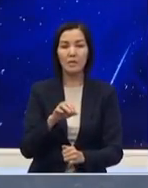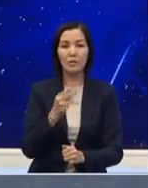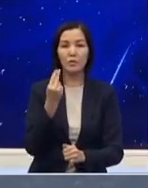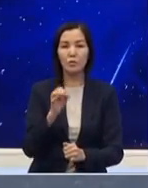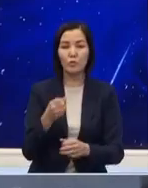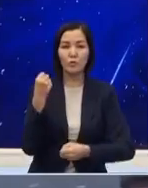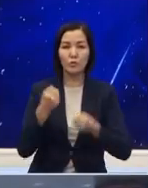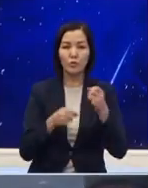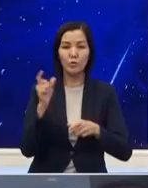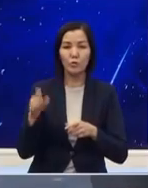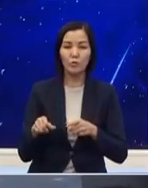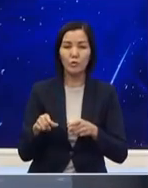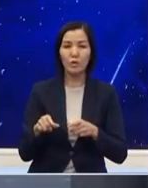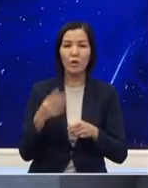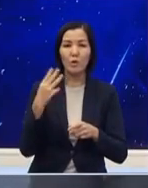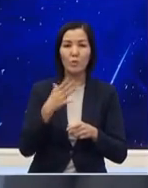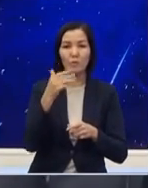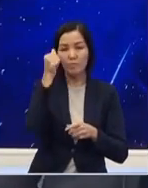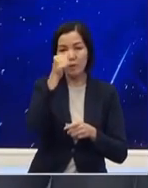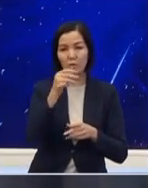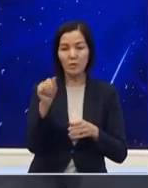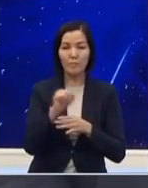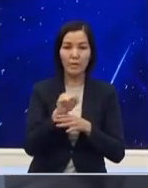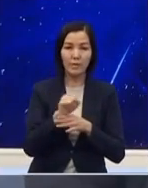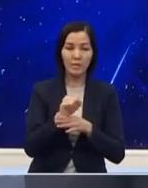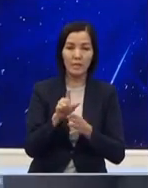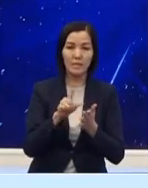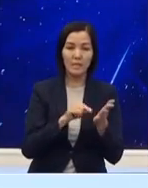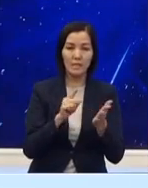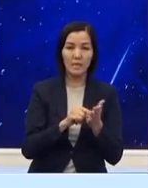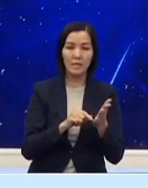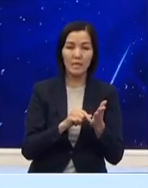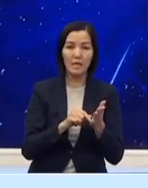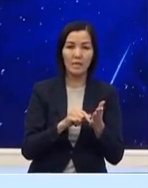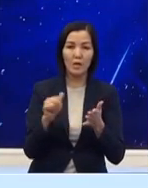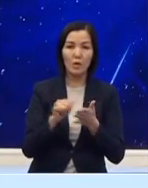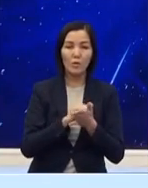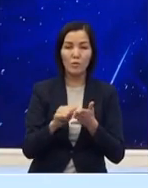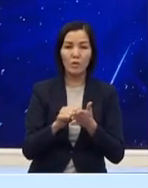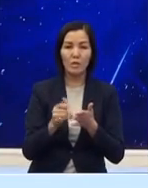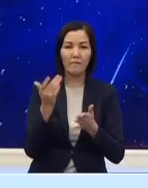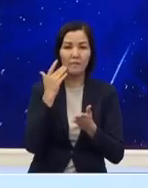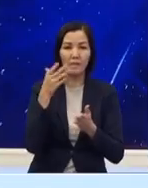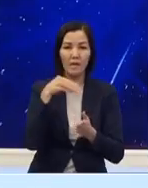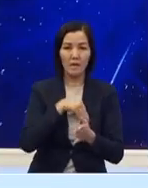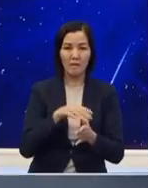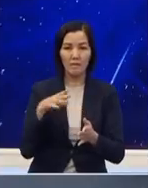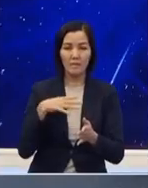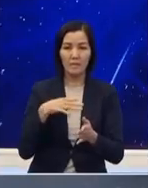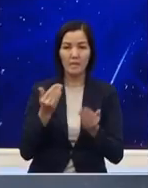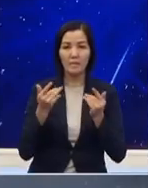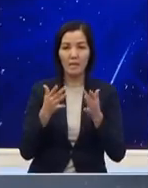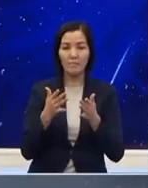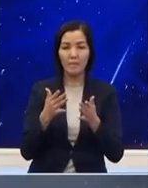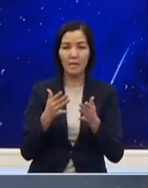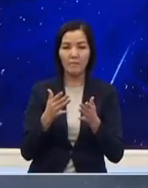жүргізушісі. Ол автомобиль тізгіндегеніне 35 жыл болған. Зейнеткер қалтасынан көлік жүргізу куәлігін тастаған емес. Жасына қарамастан заман талабына